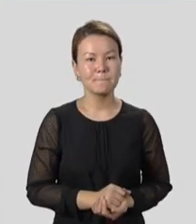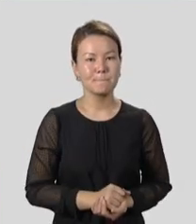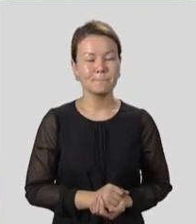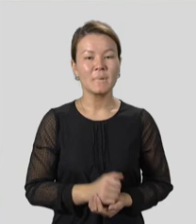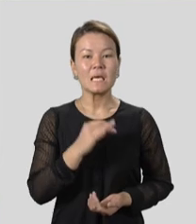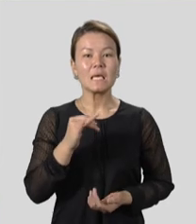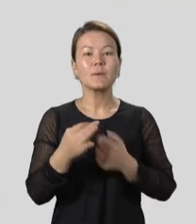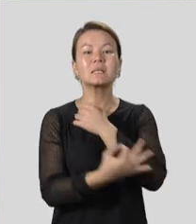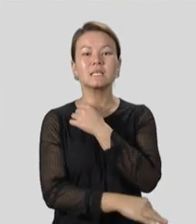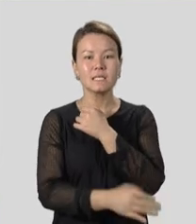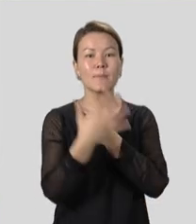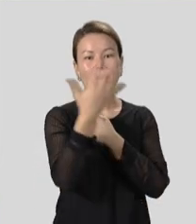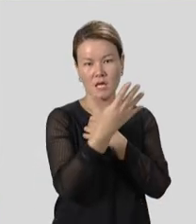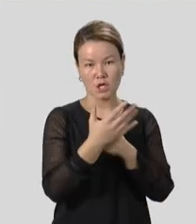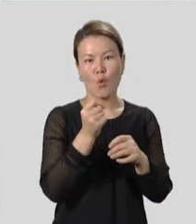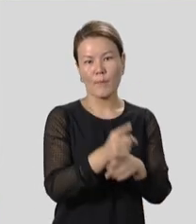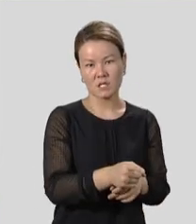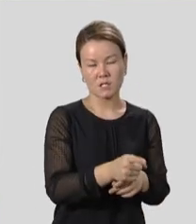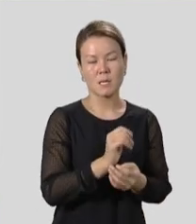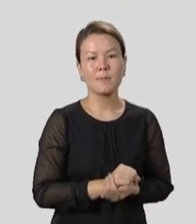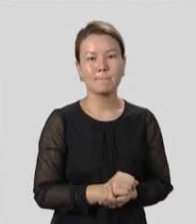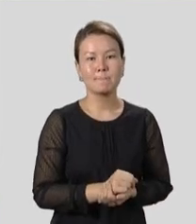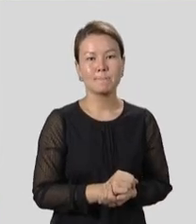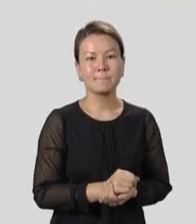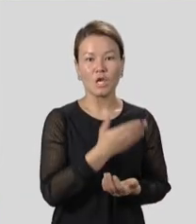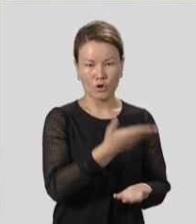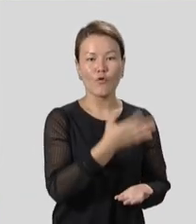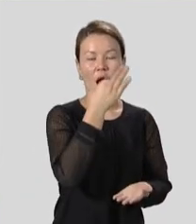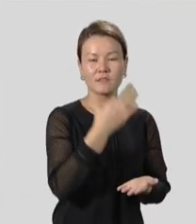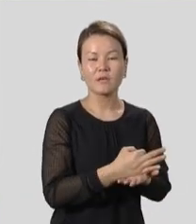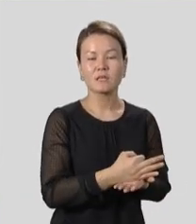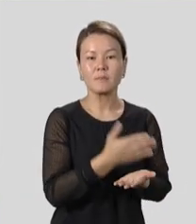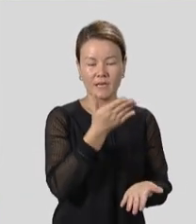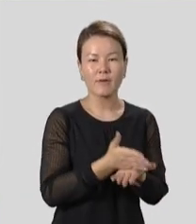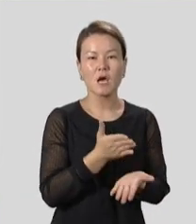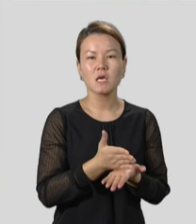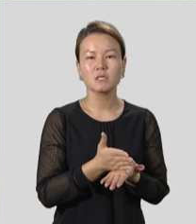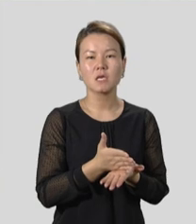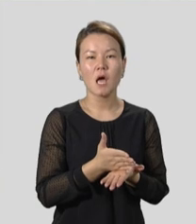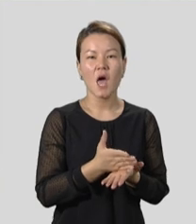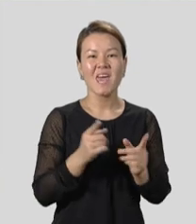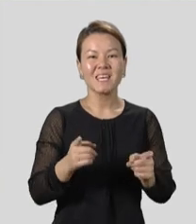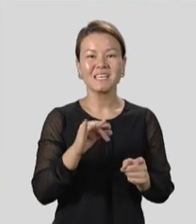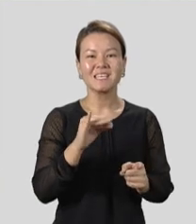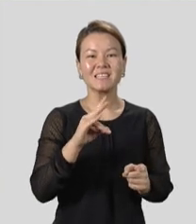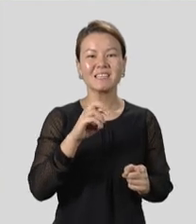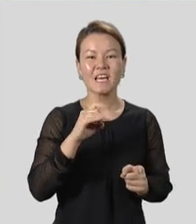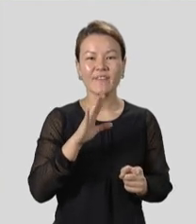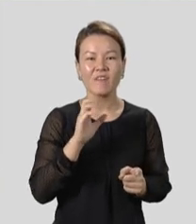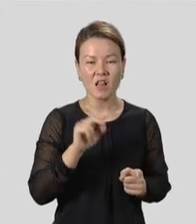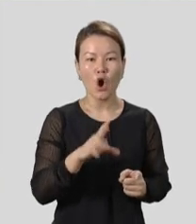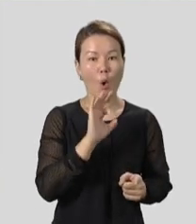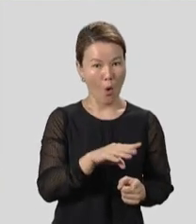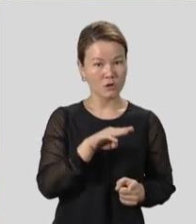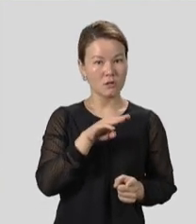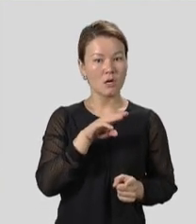И последнее, пятое упражнение. Его ответом является интервал от